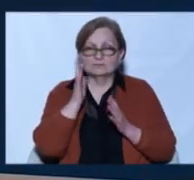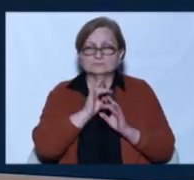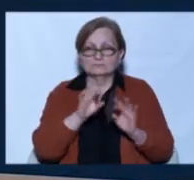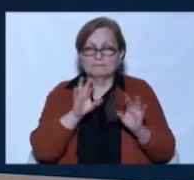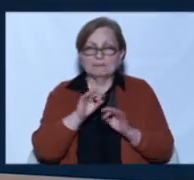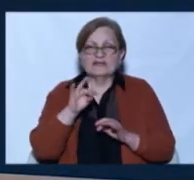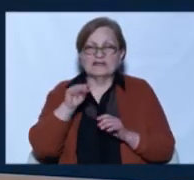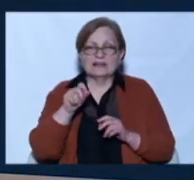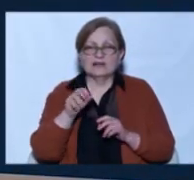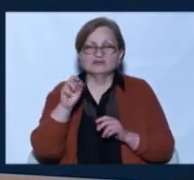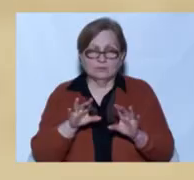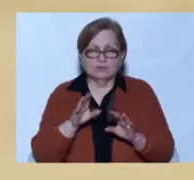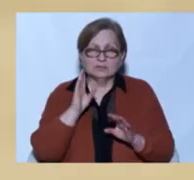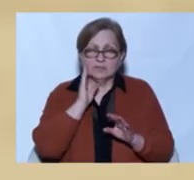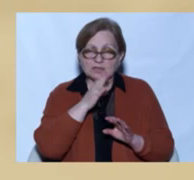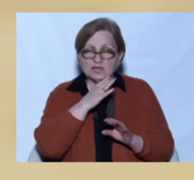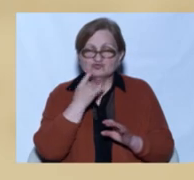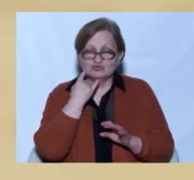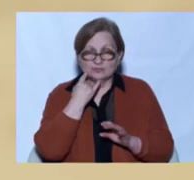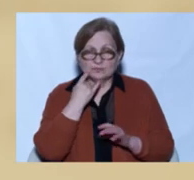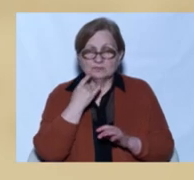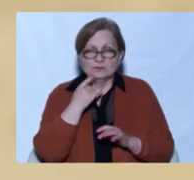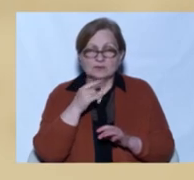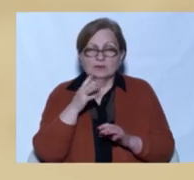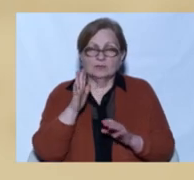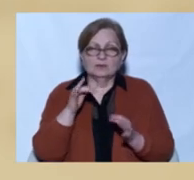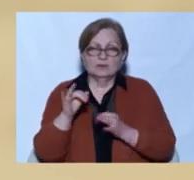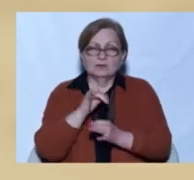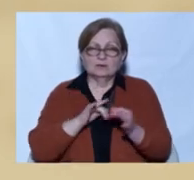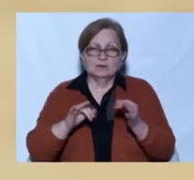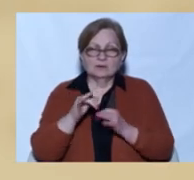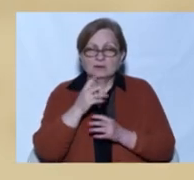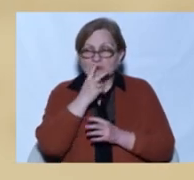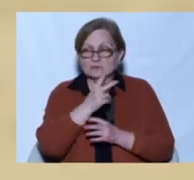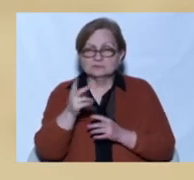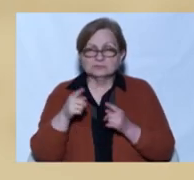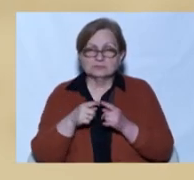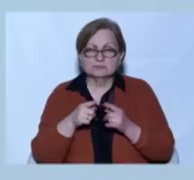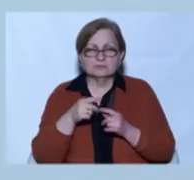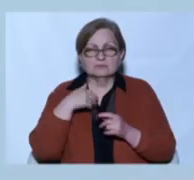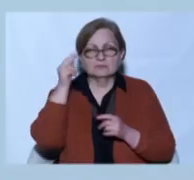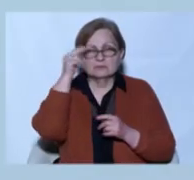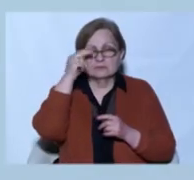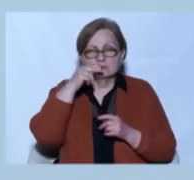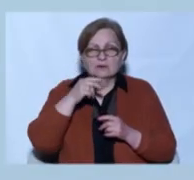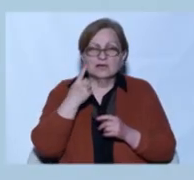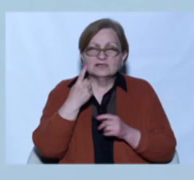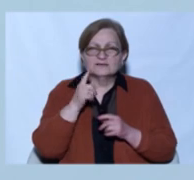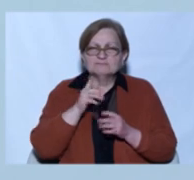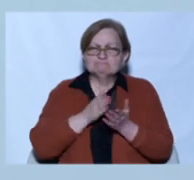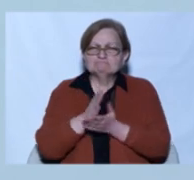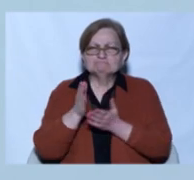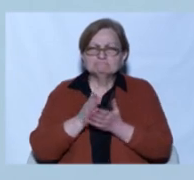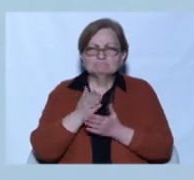წავიკითხავთ ილია ჭავჭავაძის მოთხრობას დედა ჩიტი, ვისაუბრებთ ხედვის კუთხეზე და ვისწავლით ერთ-ერთ მეთოდს